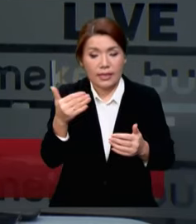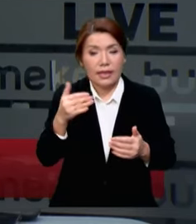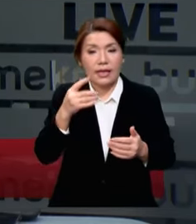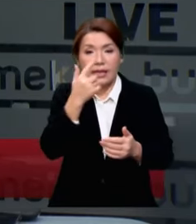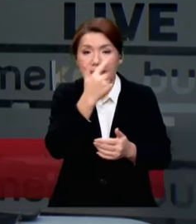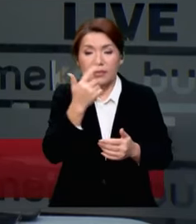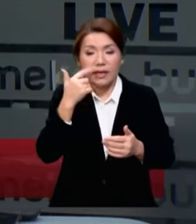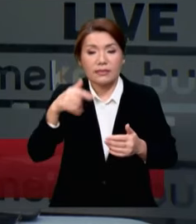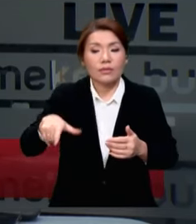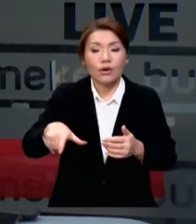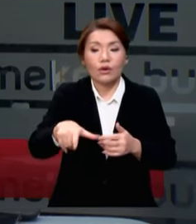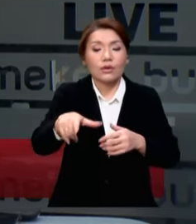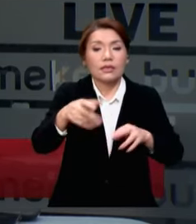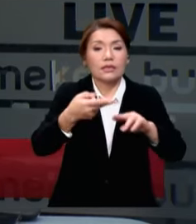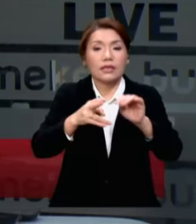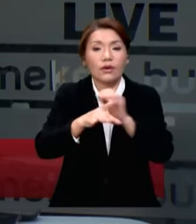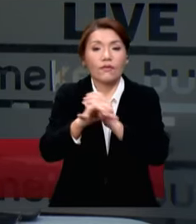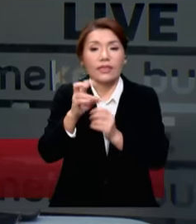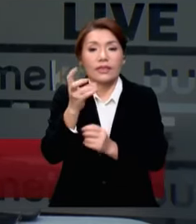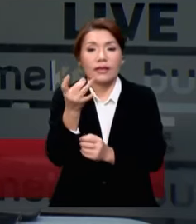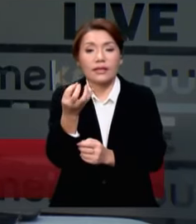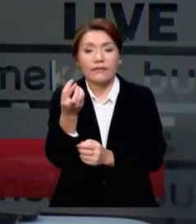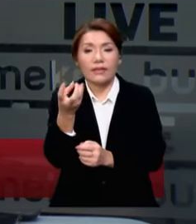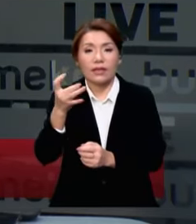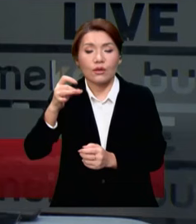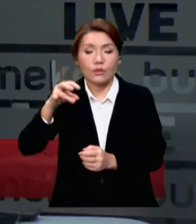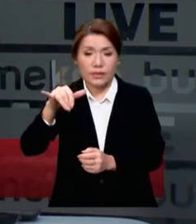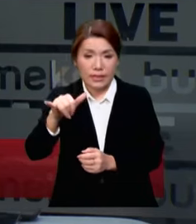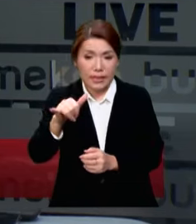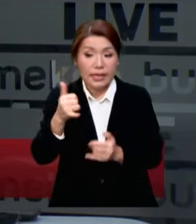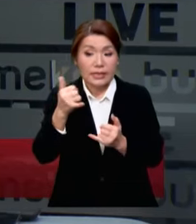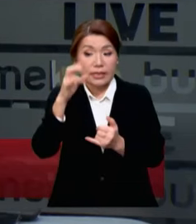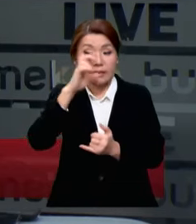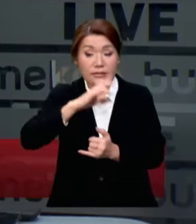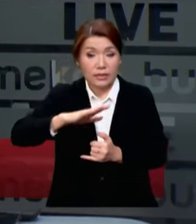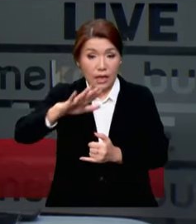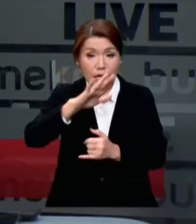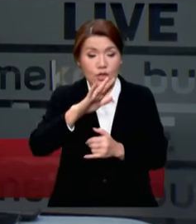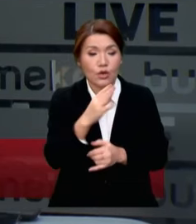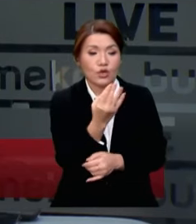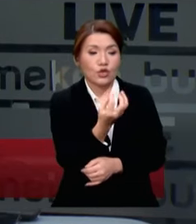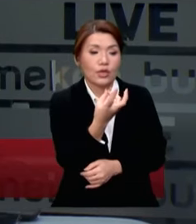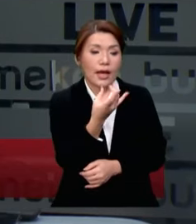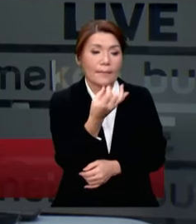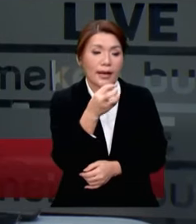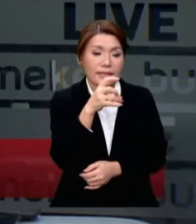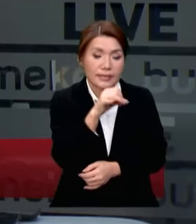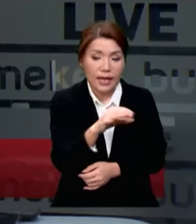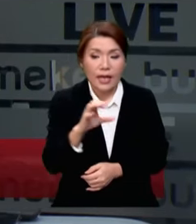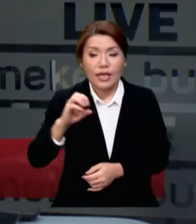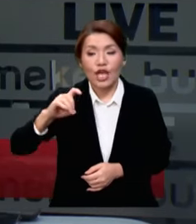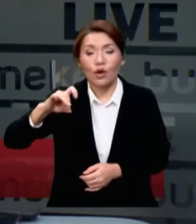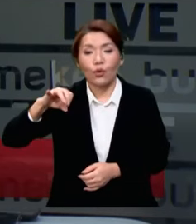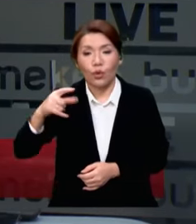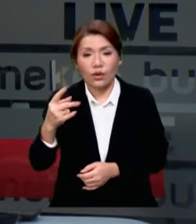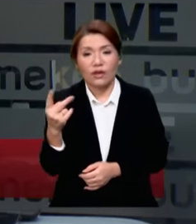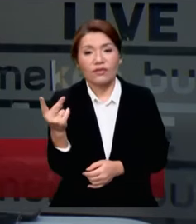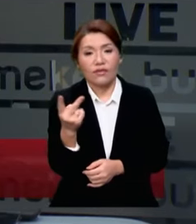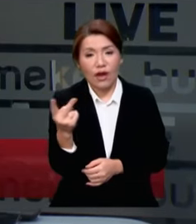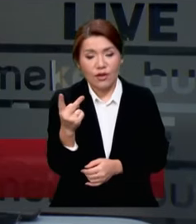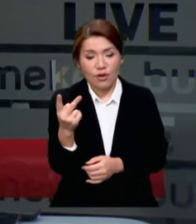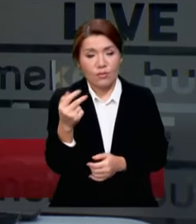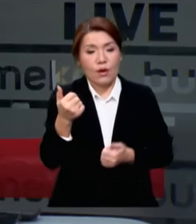испанской трассе в городе Херес-де-ла-Фронтера в Андалусии. Нашу страну представили Шота Абхазава и Егор Оруджев. О том, как